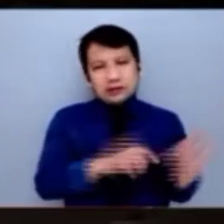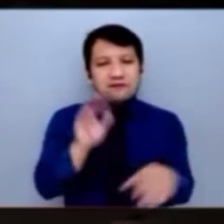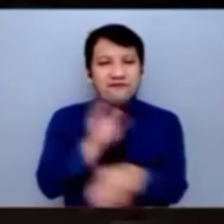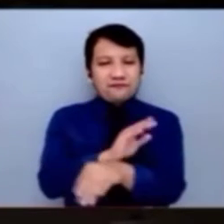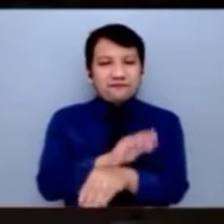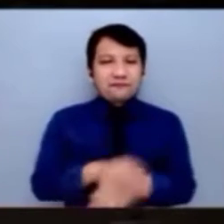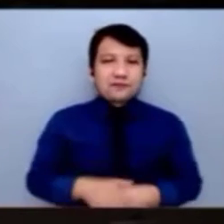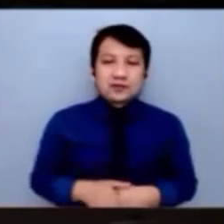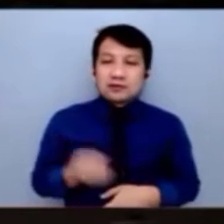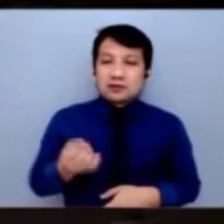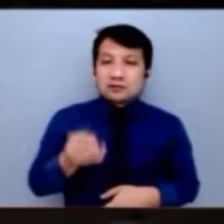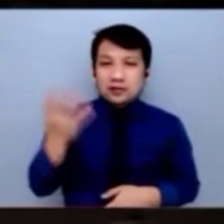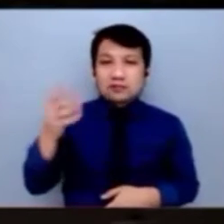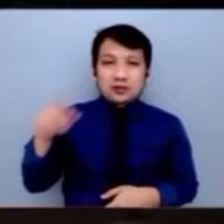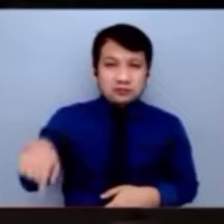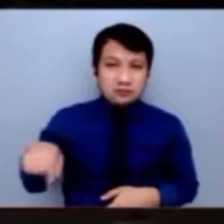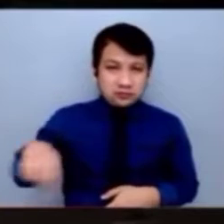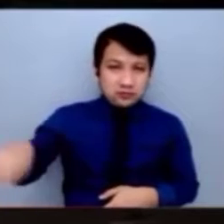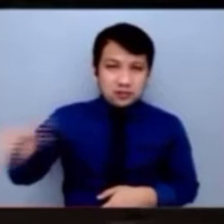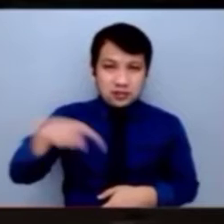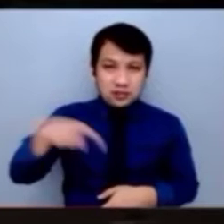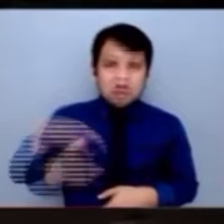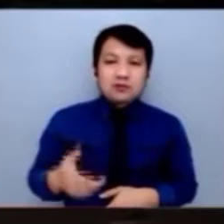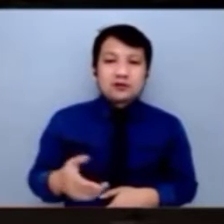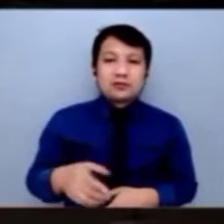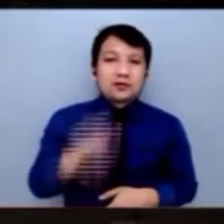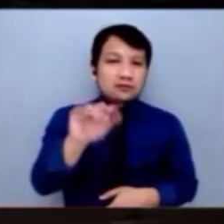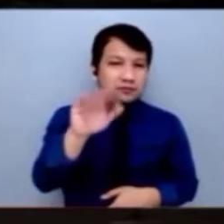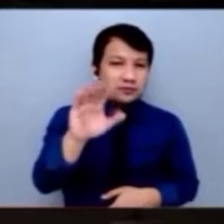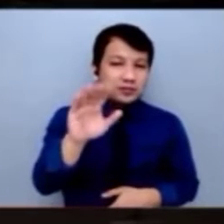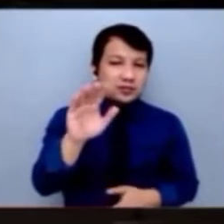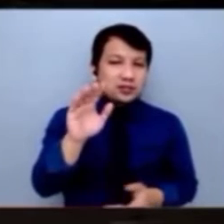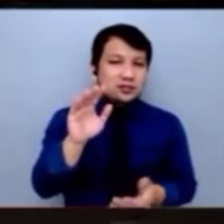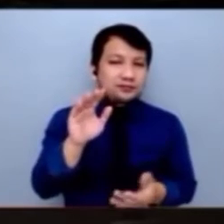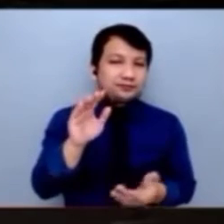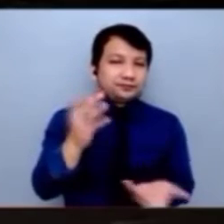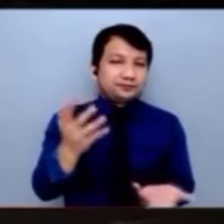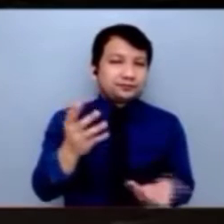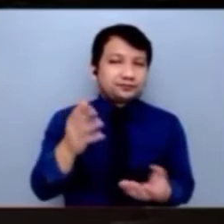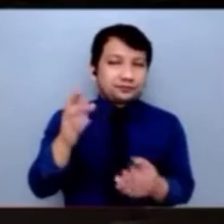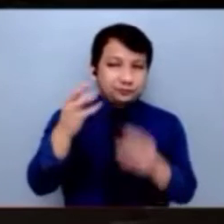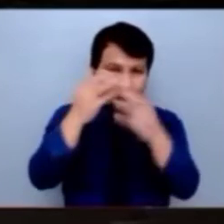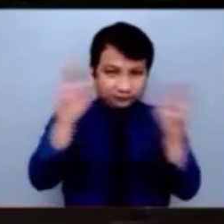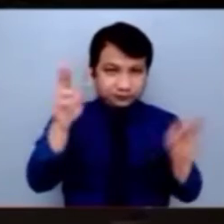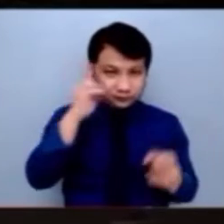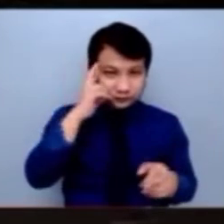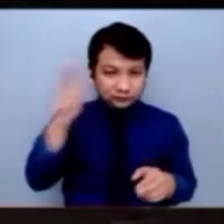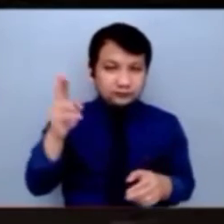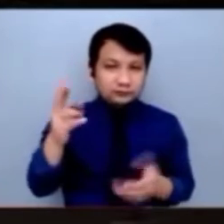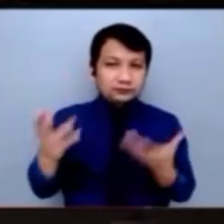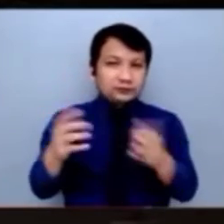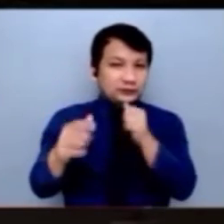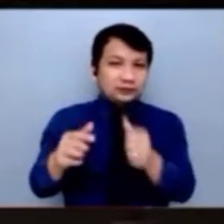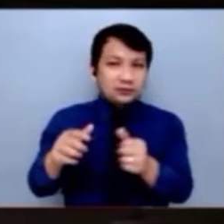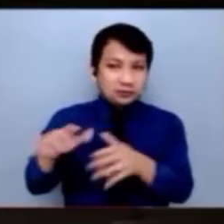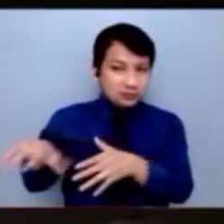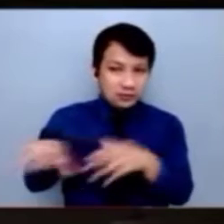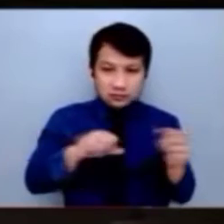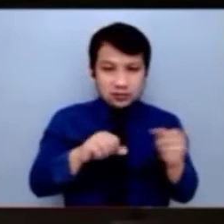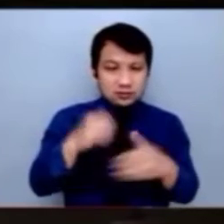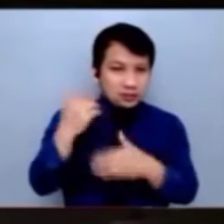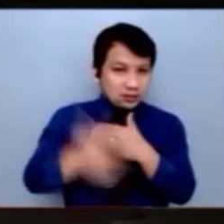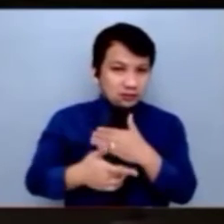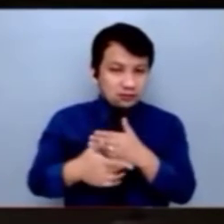no, dito sa naturang lungsod, nasa 15. Kasi ang sinasabi ni Mayor Rama, kung sakasakali daw talagang hindi sila nakapag-evacuate or hindi nila